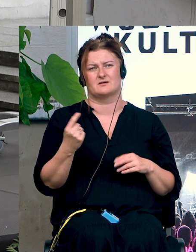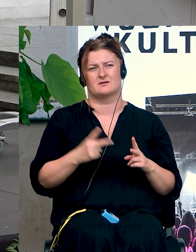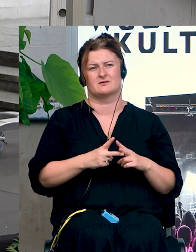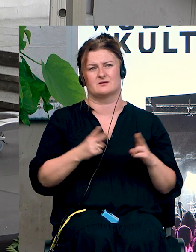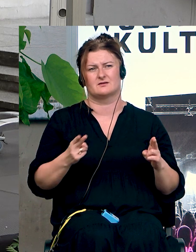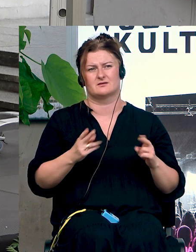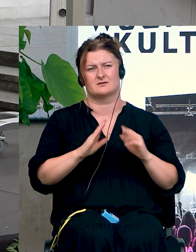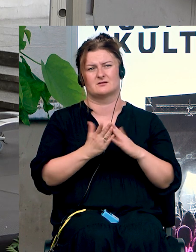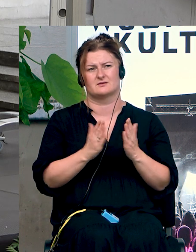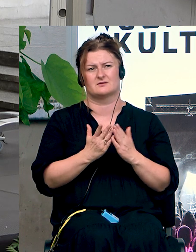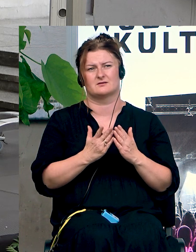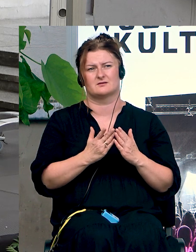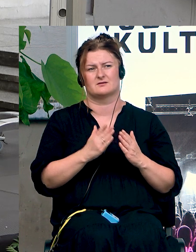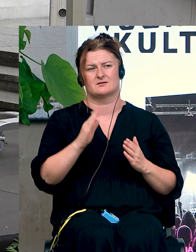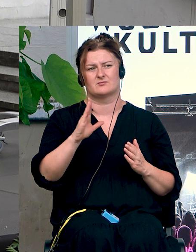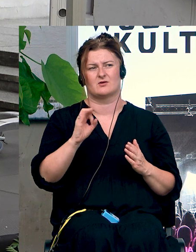тому що це один з